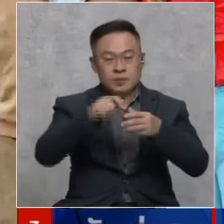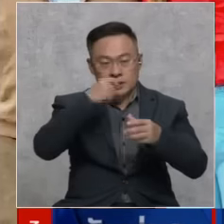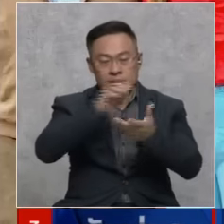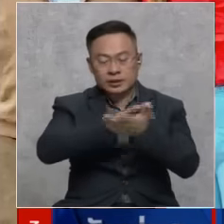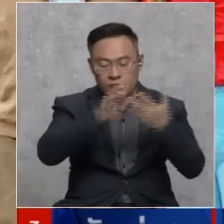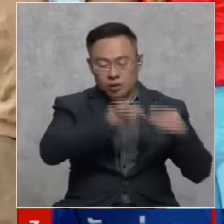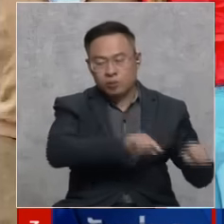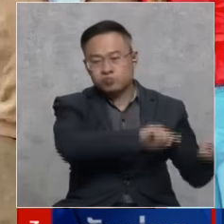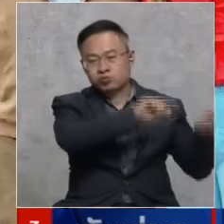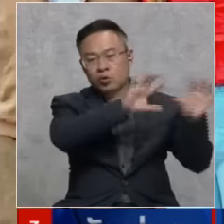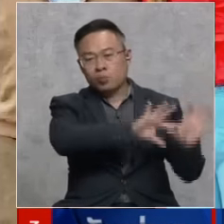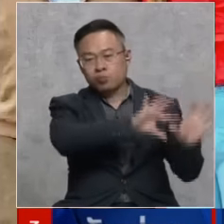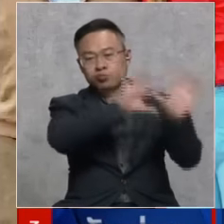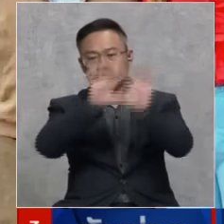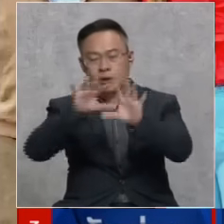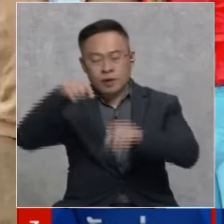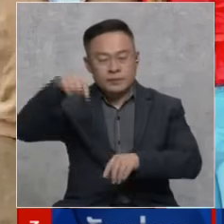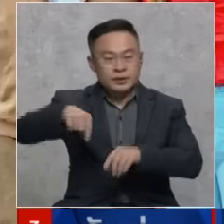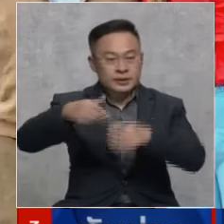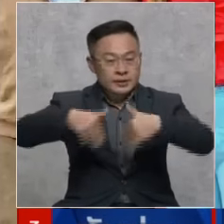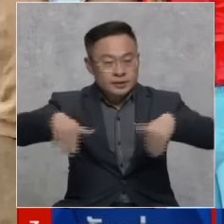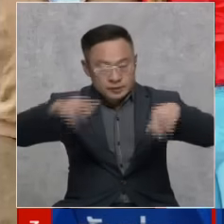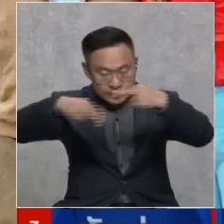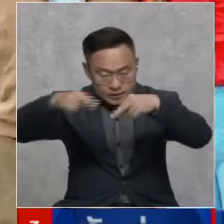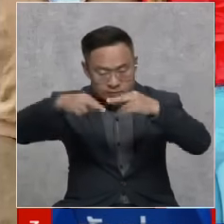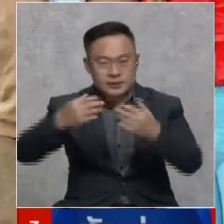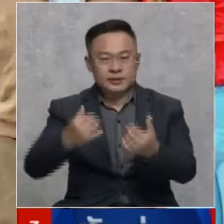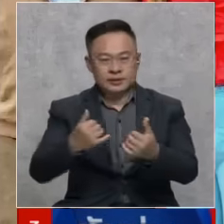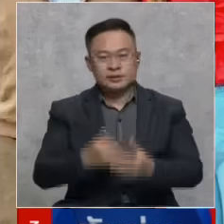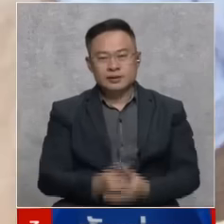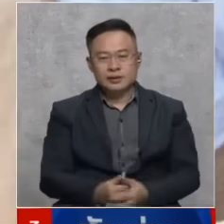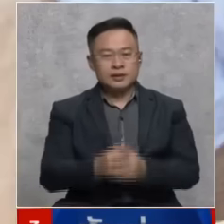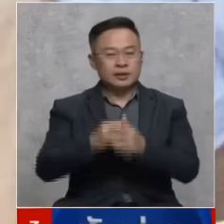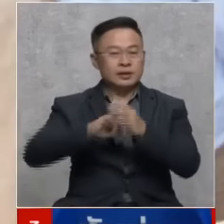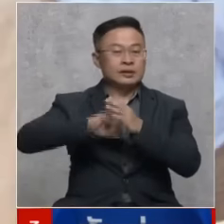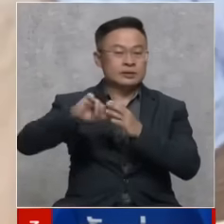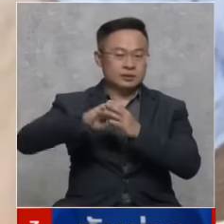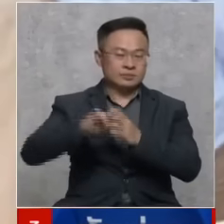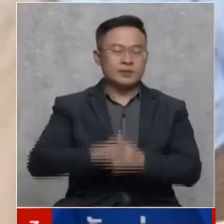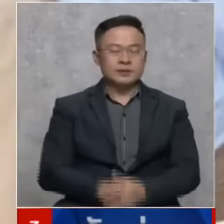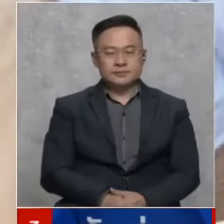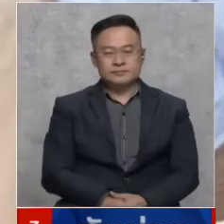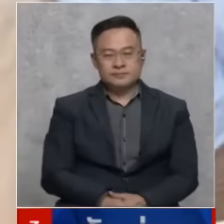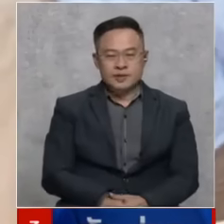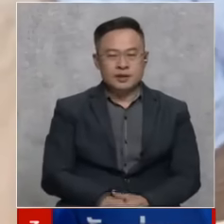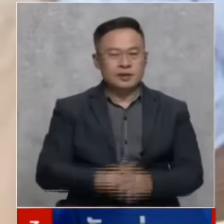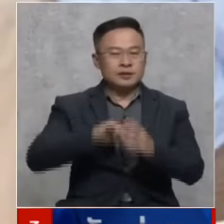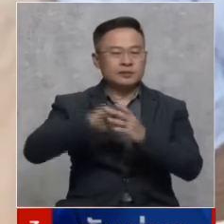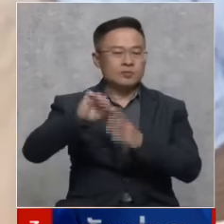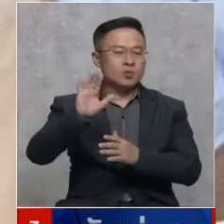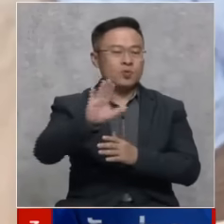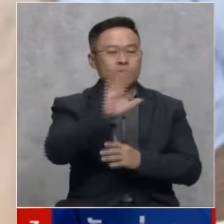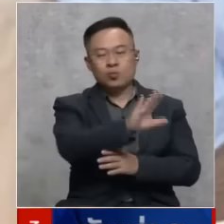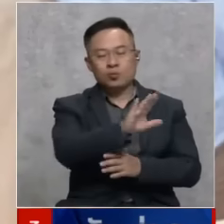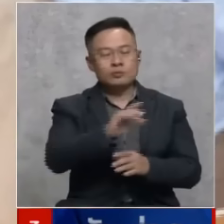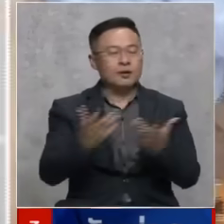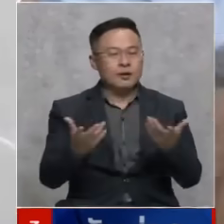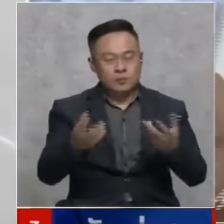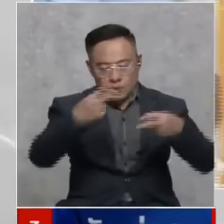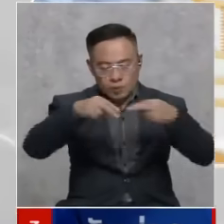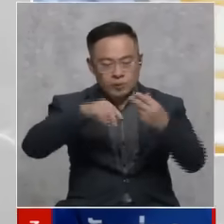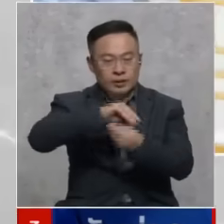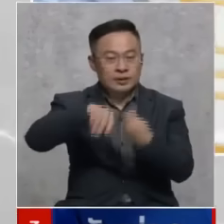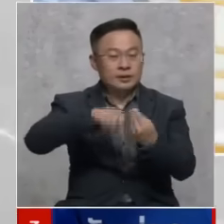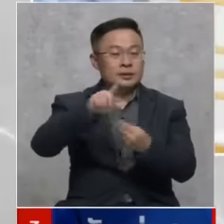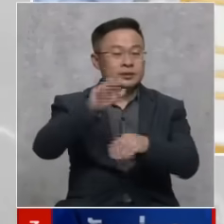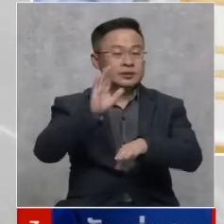พื้นที่ตรวจราชการต่อละค่ะ นี่นะคะก็บรรยากาศไปเชียงใหม่ชื่นมื่นทีเดียวนะนายกลงพื้นที่ไปหลายจุดทีเดียวไปกระตุ้นเศรษฐกิจใน